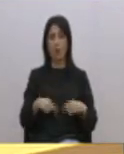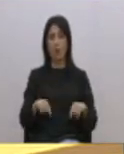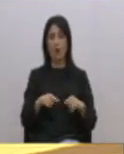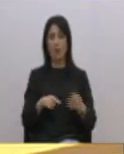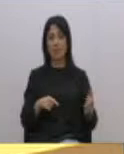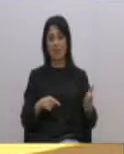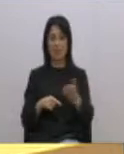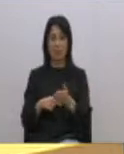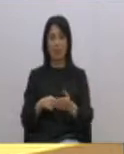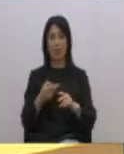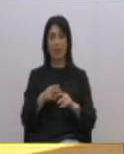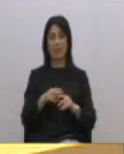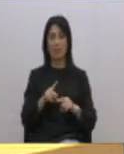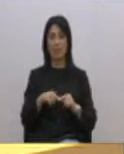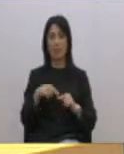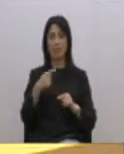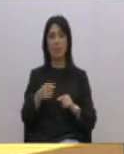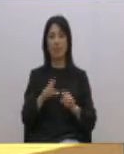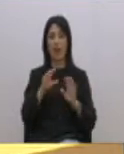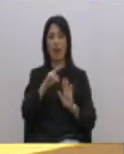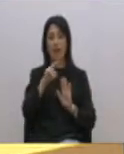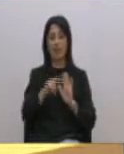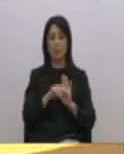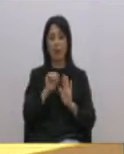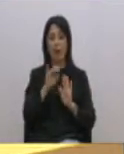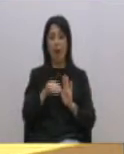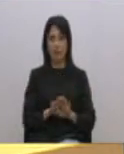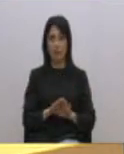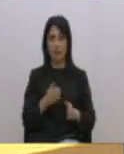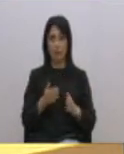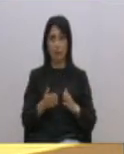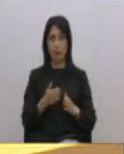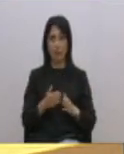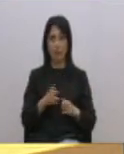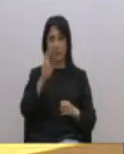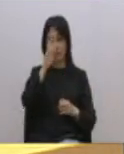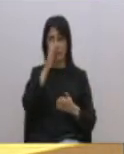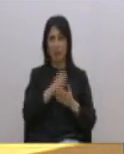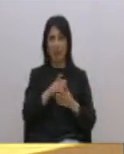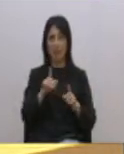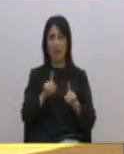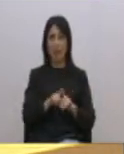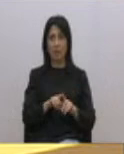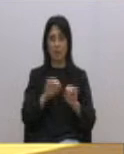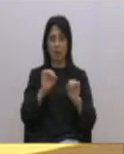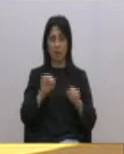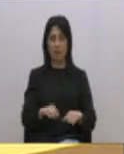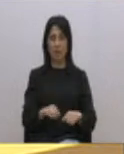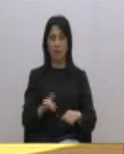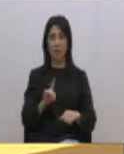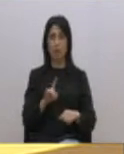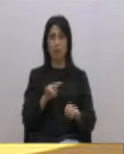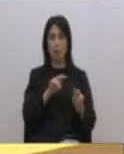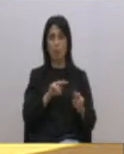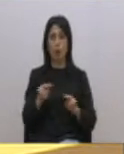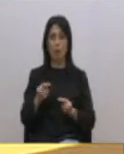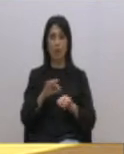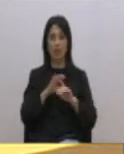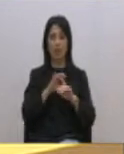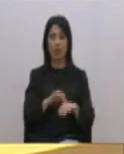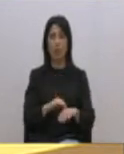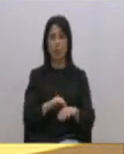ორგანიზაციებზე, რომელსაც ის შემდეგ უკვე კანონქვემდებარე აქტებით დაიდენტიფიცირებს. სახელმწიფოს აქვს ასევე შესაძლებლობა, რომ მონიტორინგი